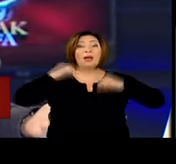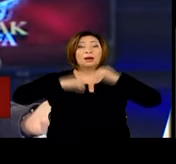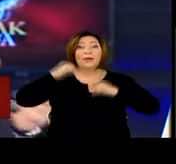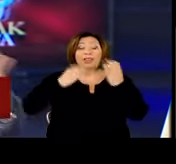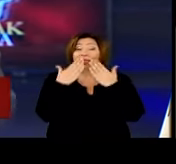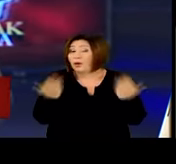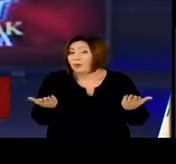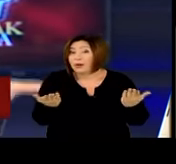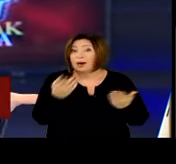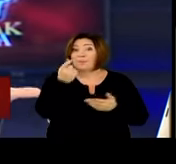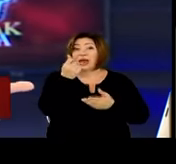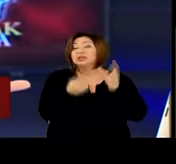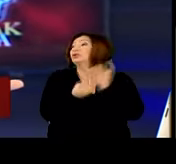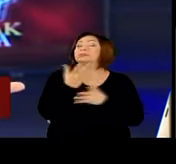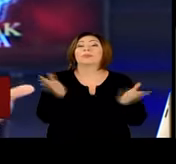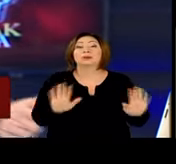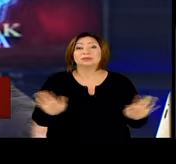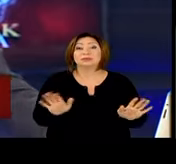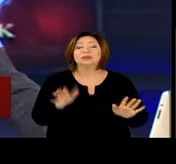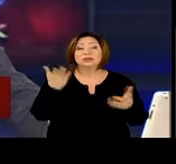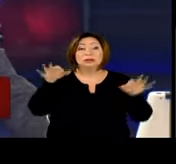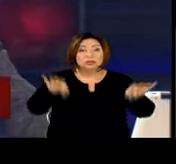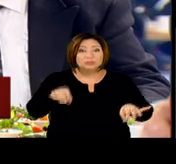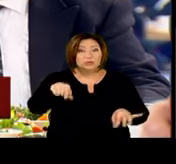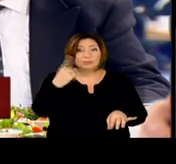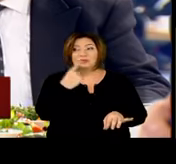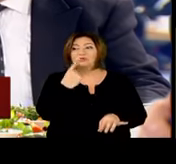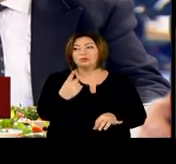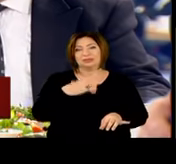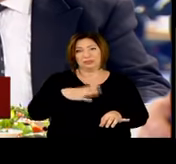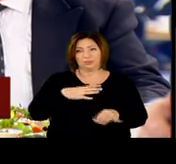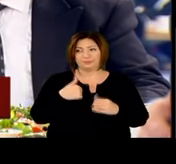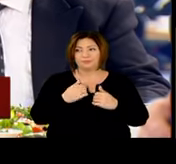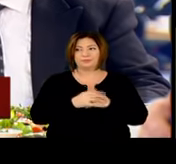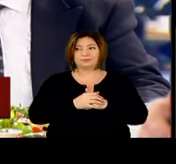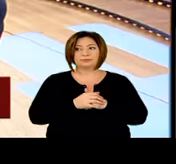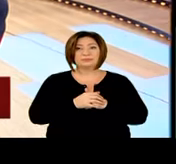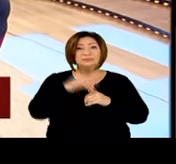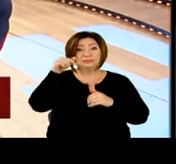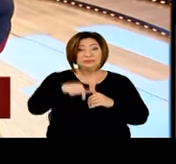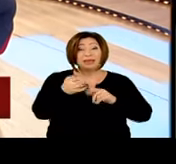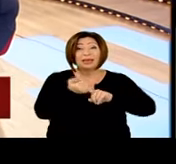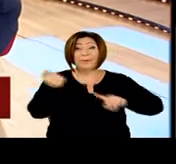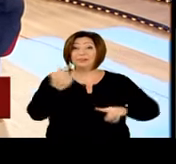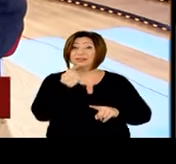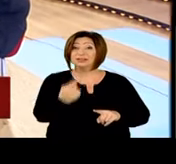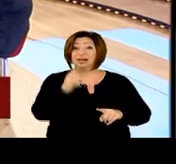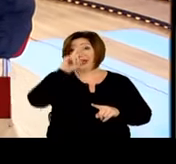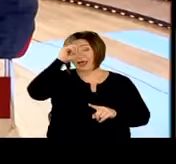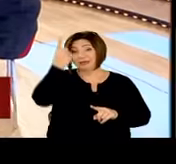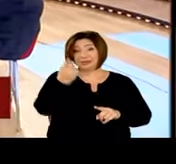edemez. Parasını çıkartamaz. Şimdi şöyle bir şey, ben bir söz almak istiyorum. Buyurunuz efendim. Şimdi kebap deyince